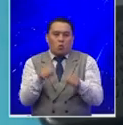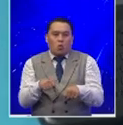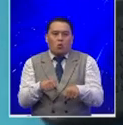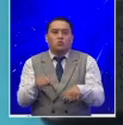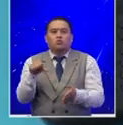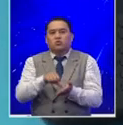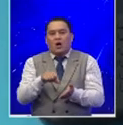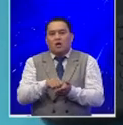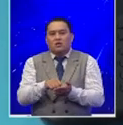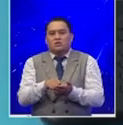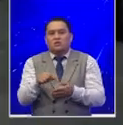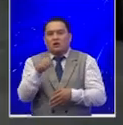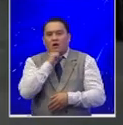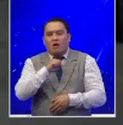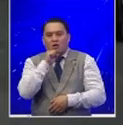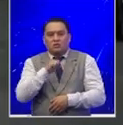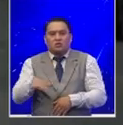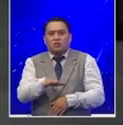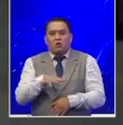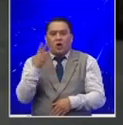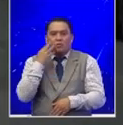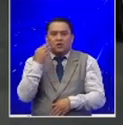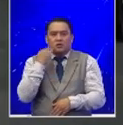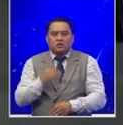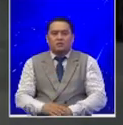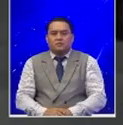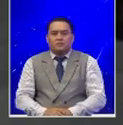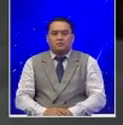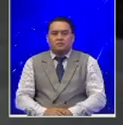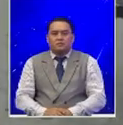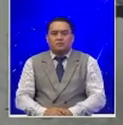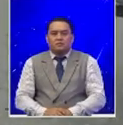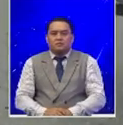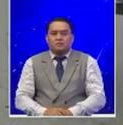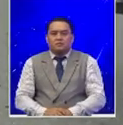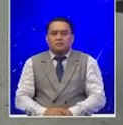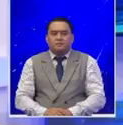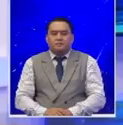иметь причастность к серии краж на территории Алматы и соседних областей.